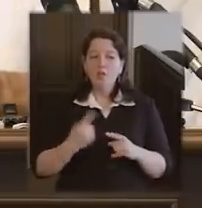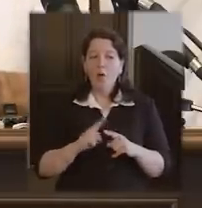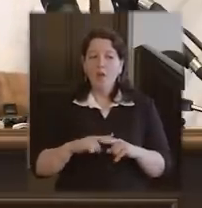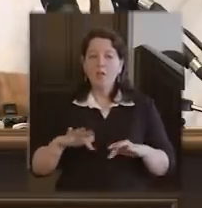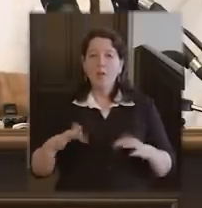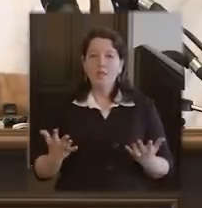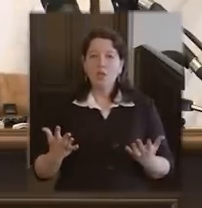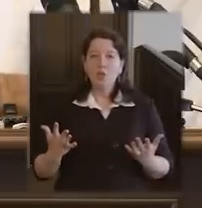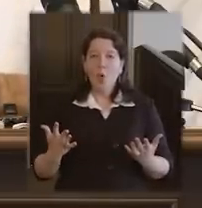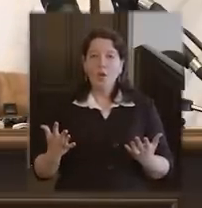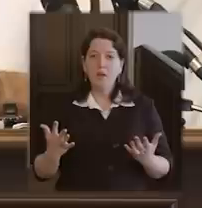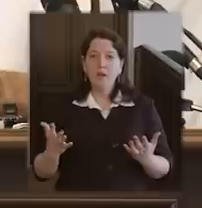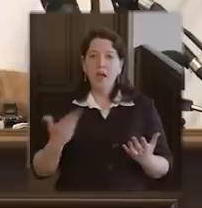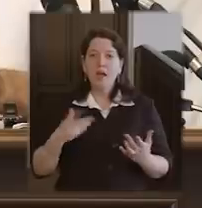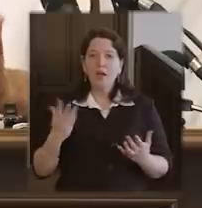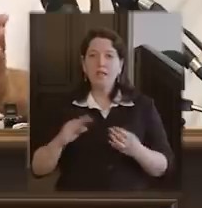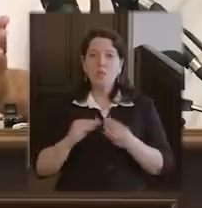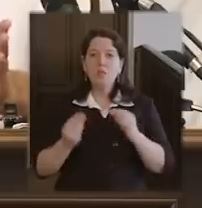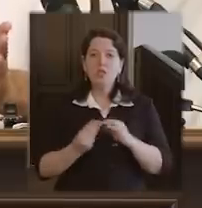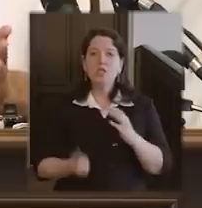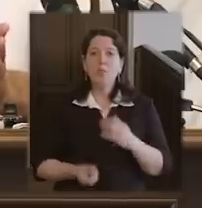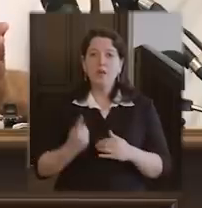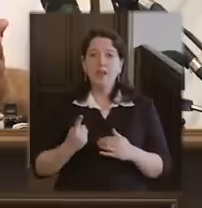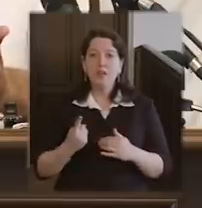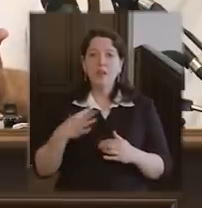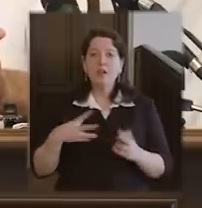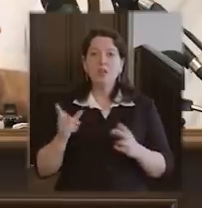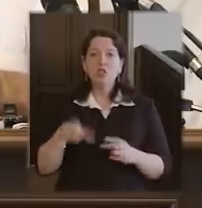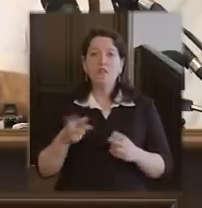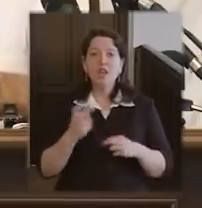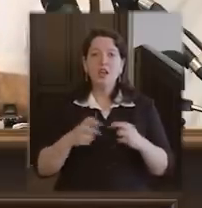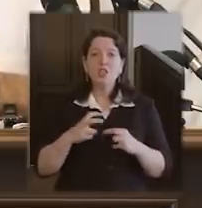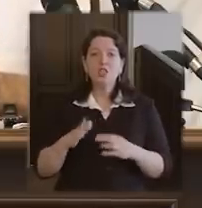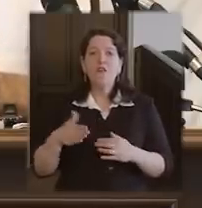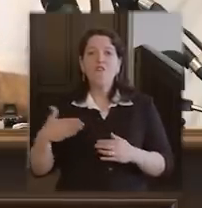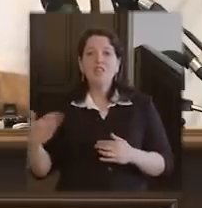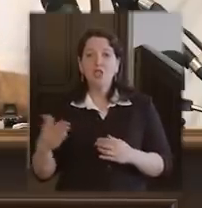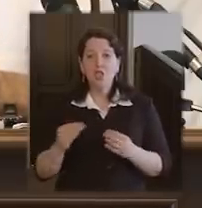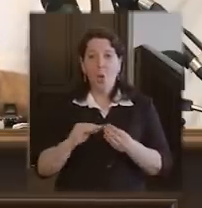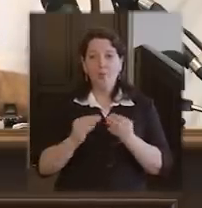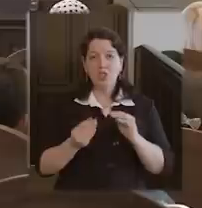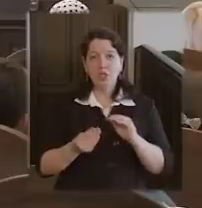и ищем какие факторы, причины, какие ищем? Внешние.